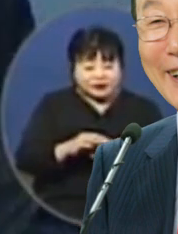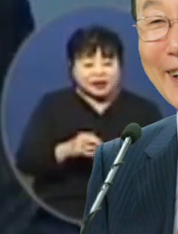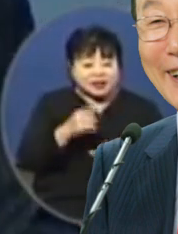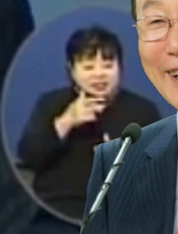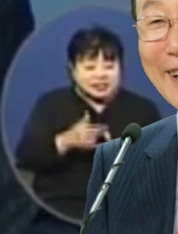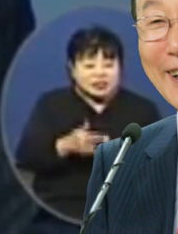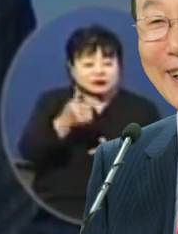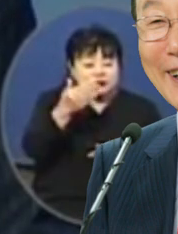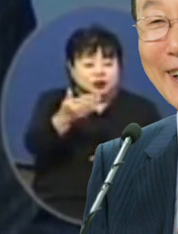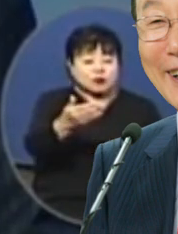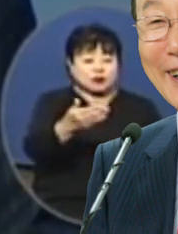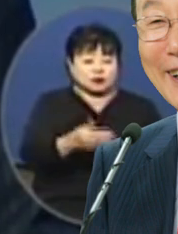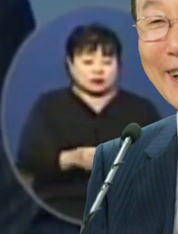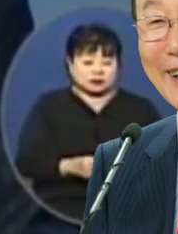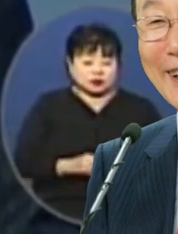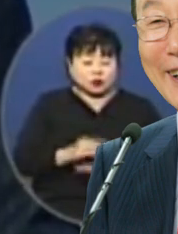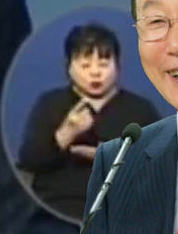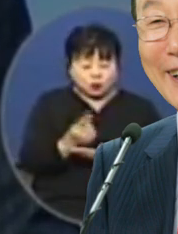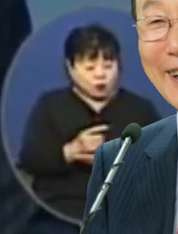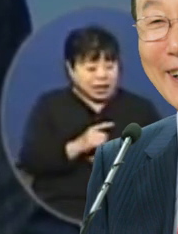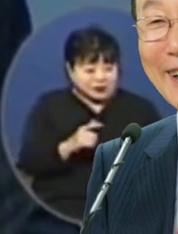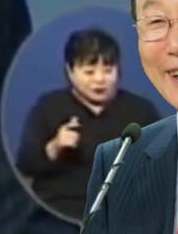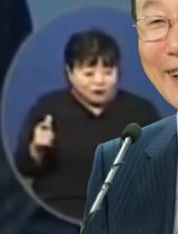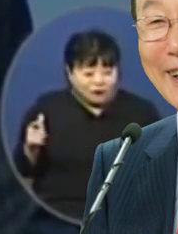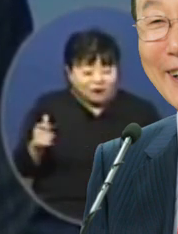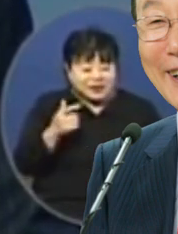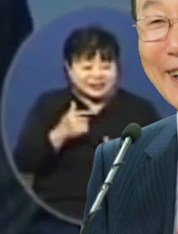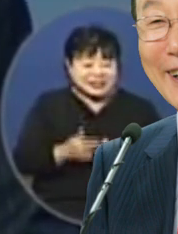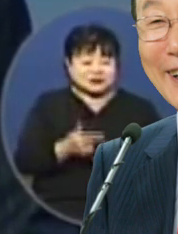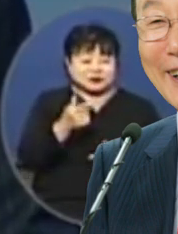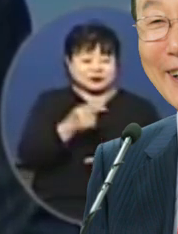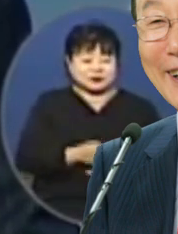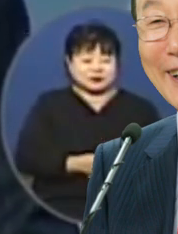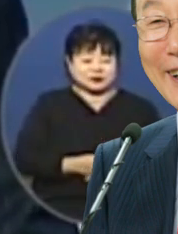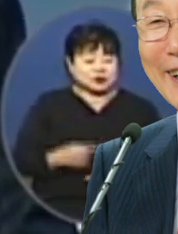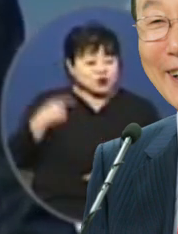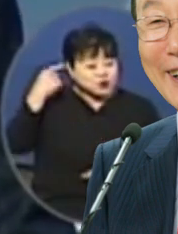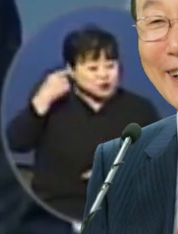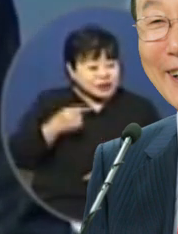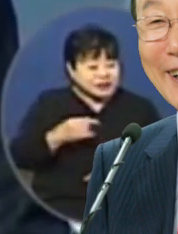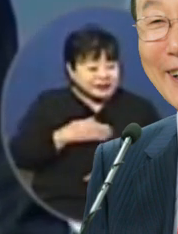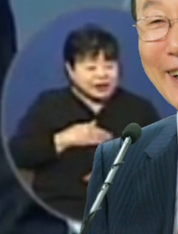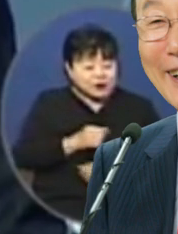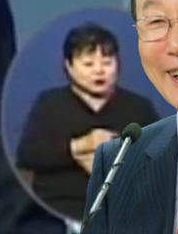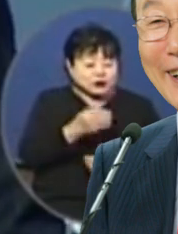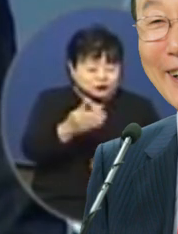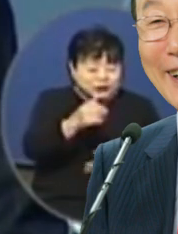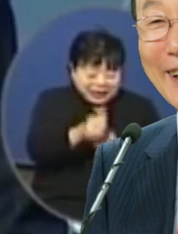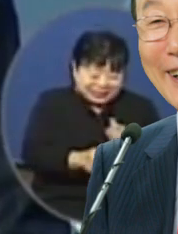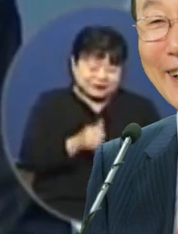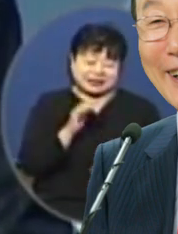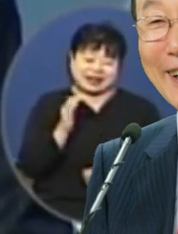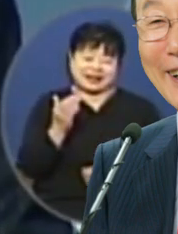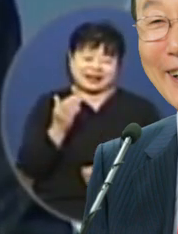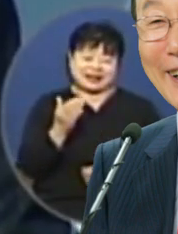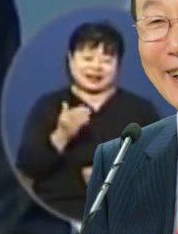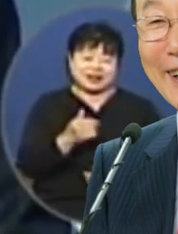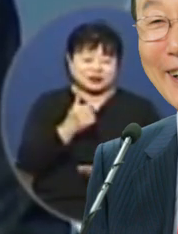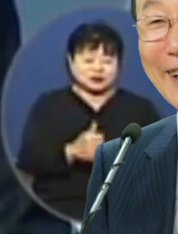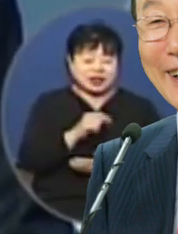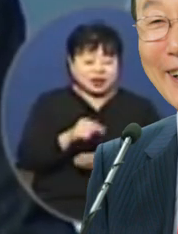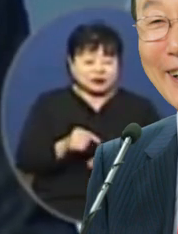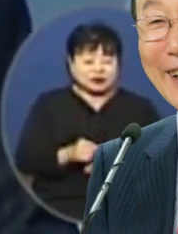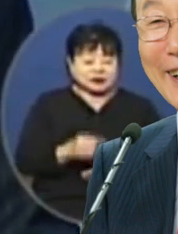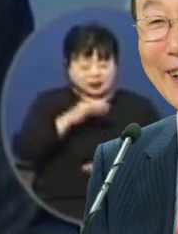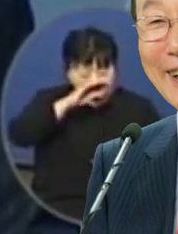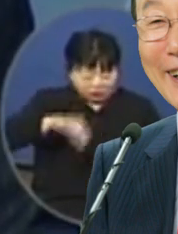예수님은 여러분과 놀러 와 있는 것은 아닙니다. 예수님은 여러분의 귀에 대고 난 너를 용서하는 하나님이시다. 죄 가운데서